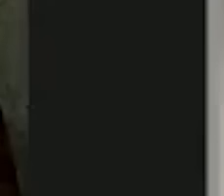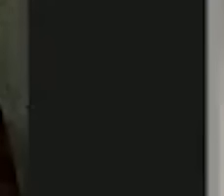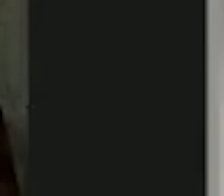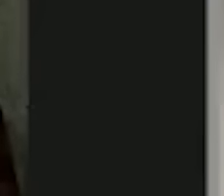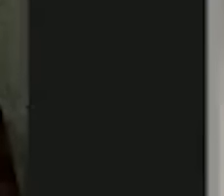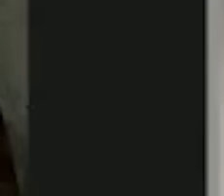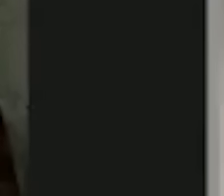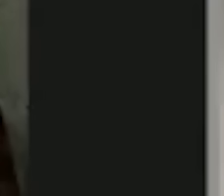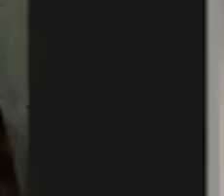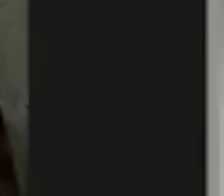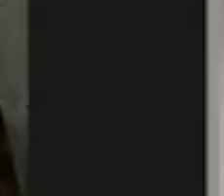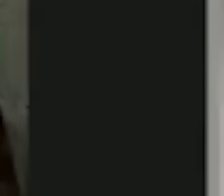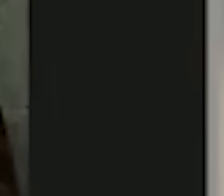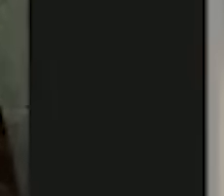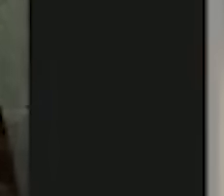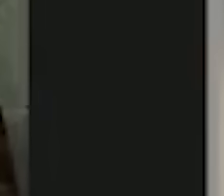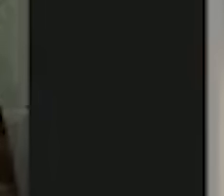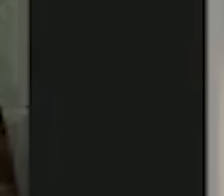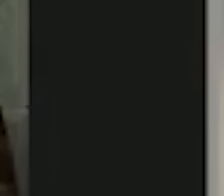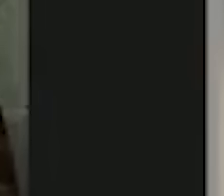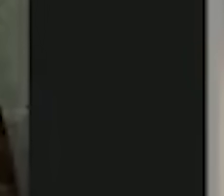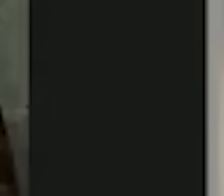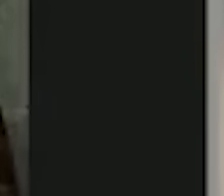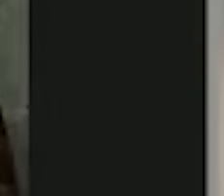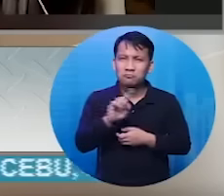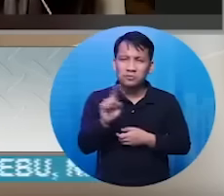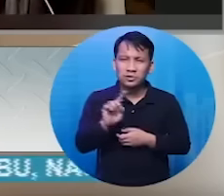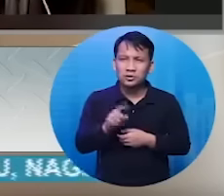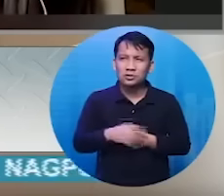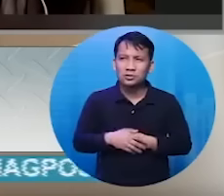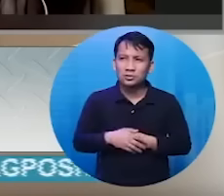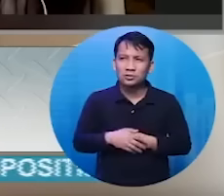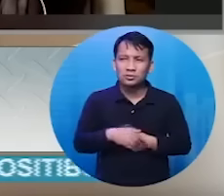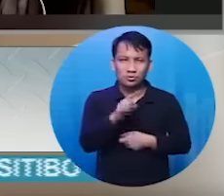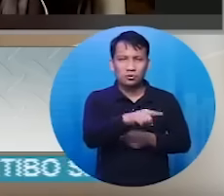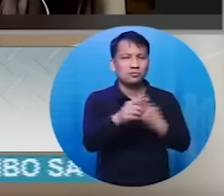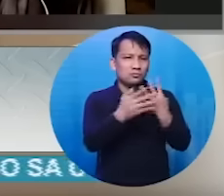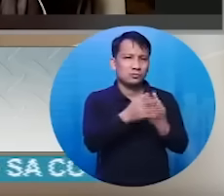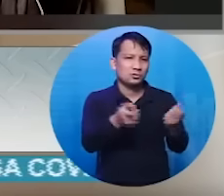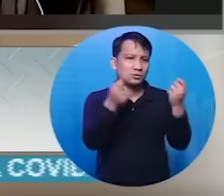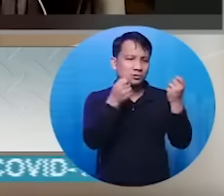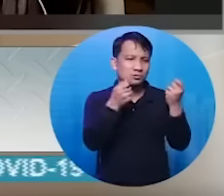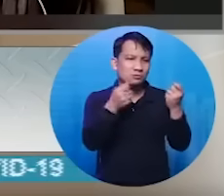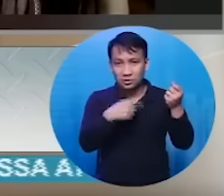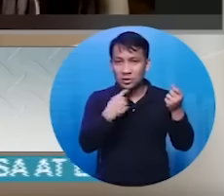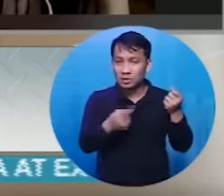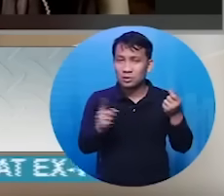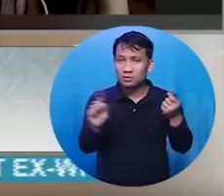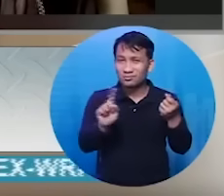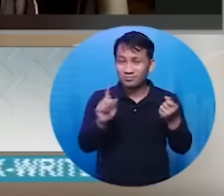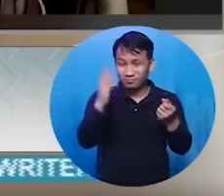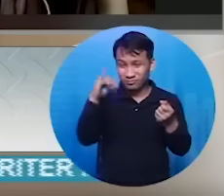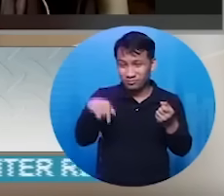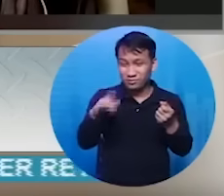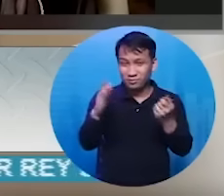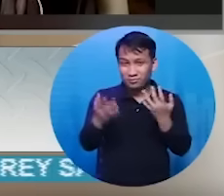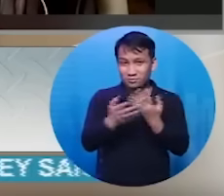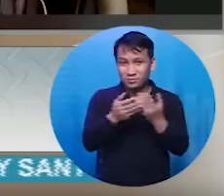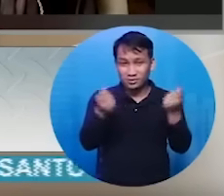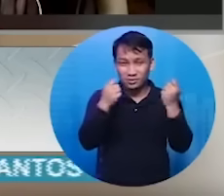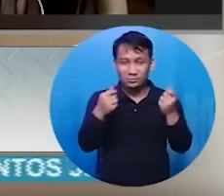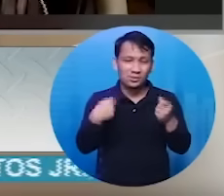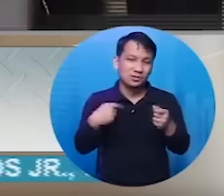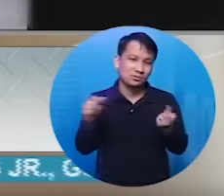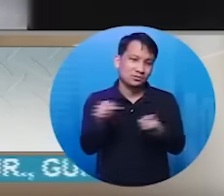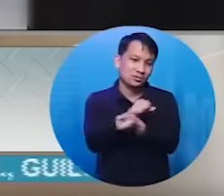mahirap sa akin din pagdesisyonan to, pero gusto ko po talagang makulong ang kapatid ko. Makulong dahil, na lang? Dahil nasisira po yung